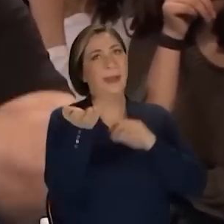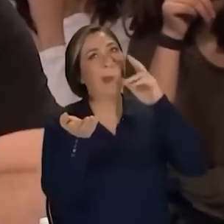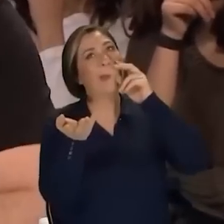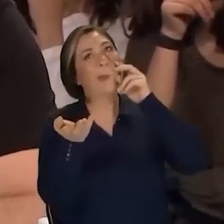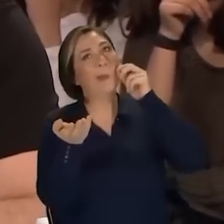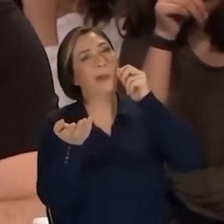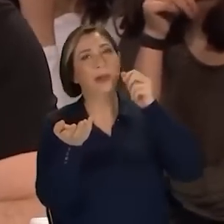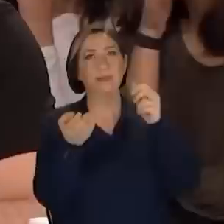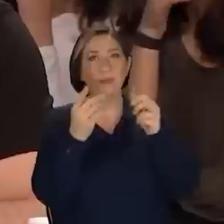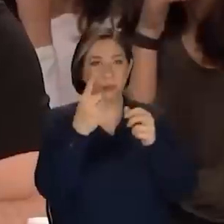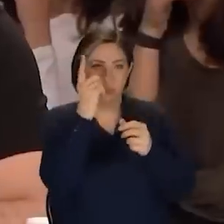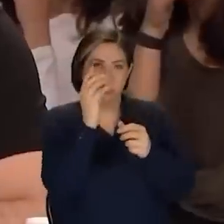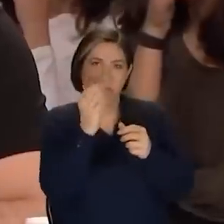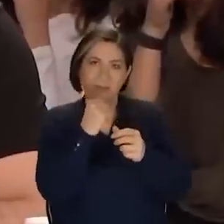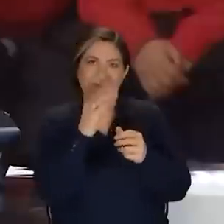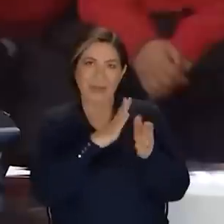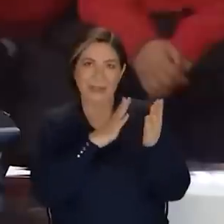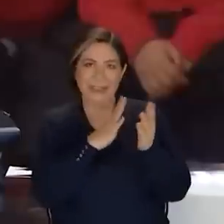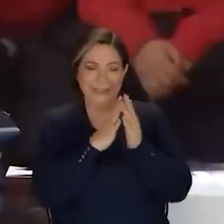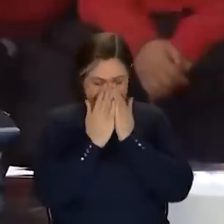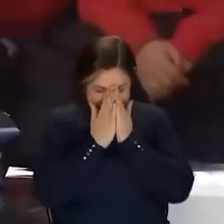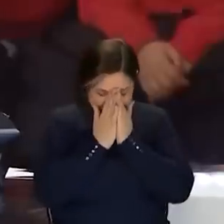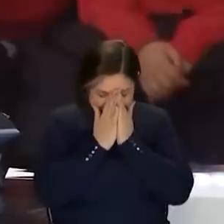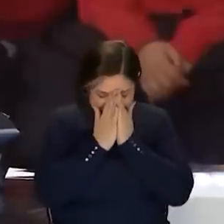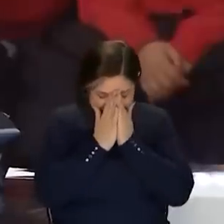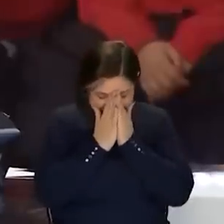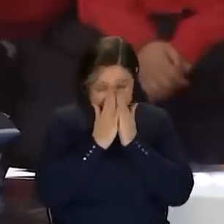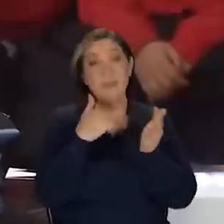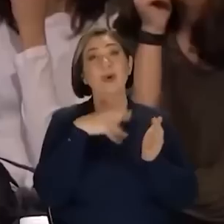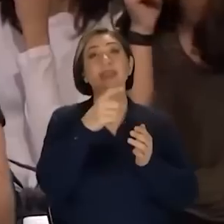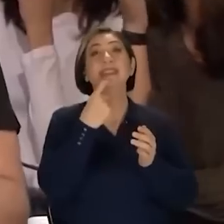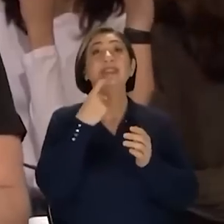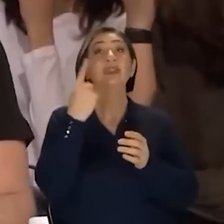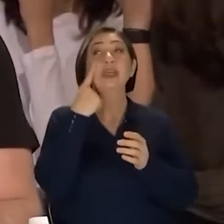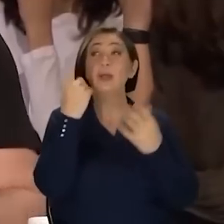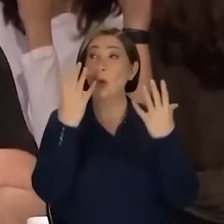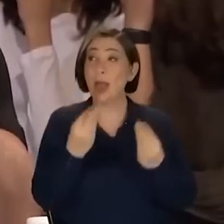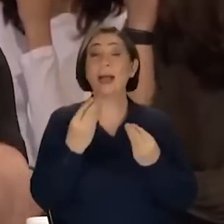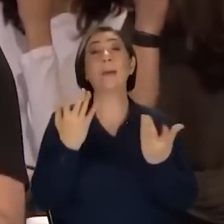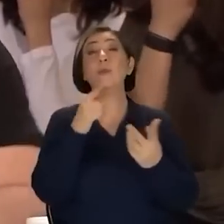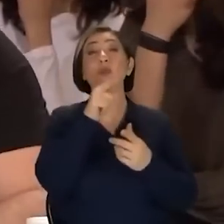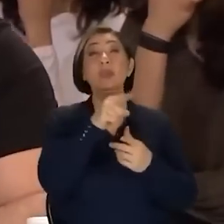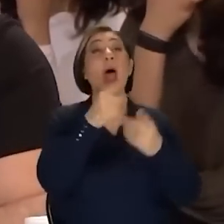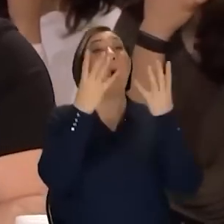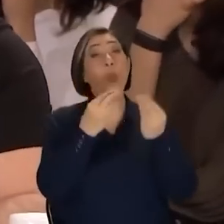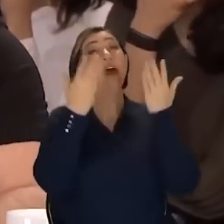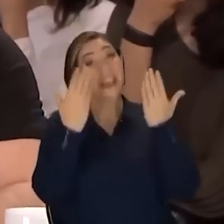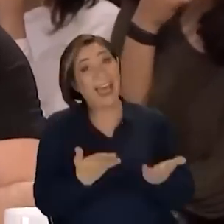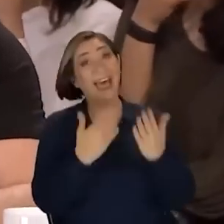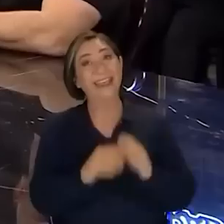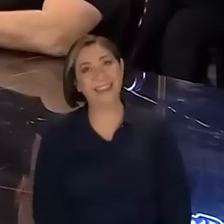sunuyor bıyığını vuruyor falan şimdi böyle bir çocuk var Çağın şahidi olarak şunu soruyorum yani bunlar oluyor da